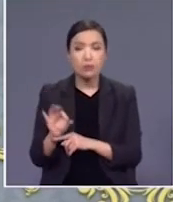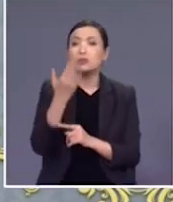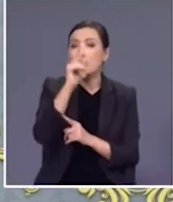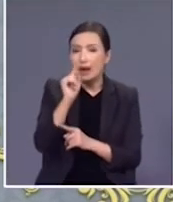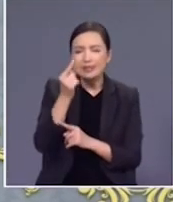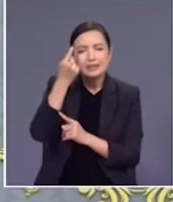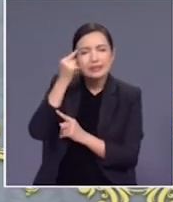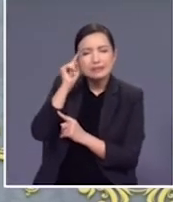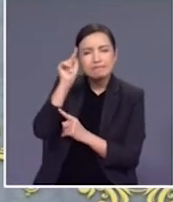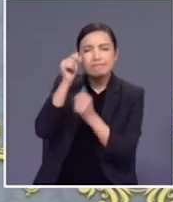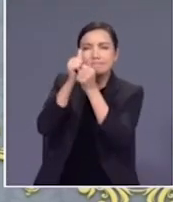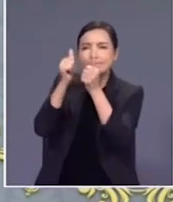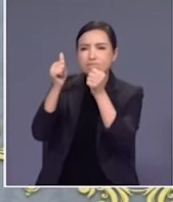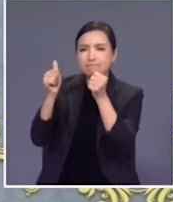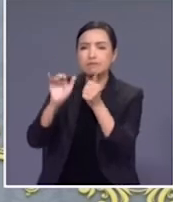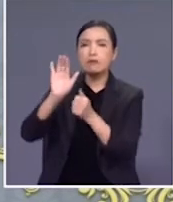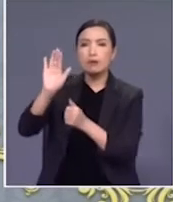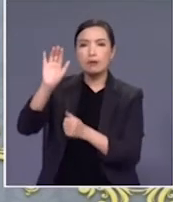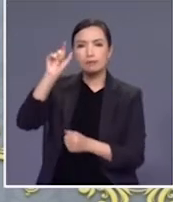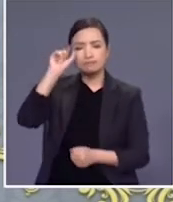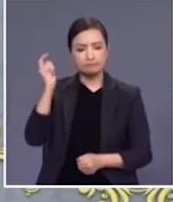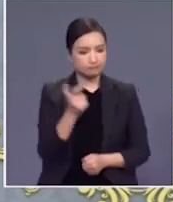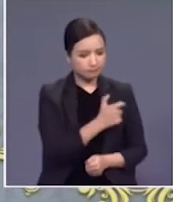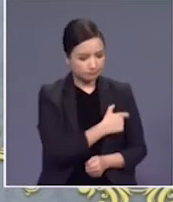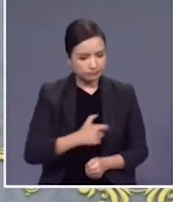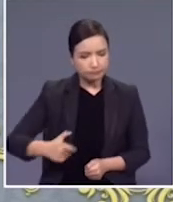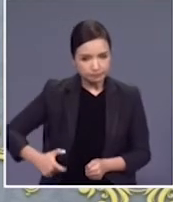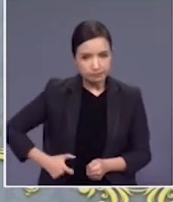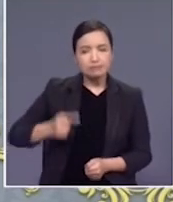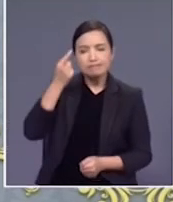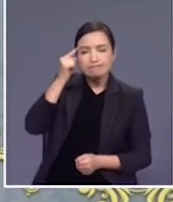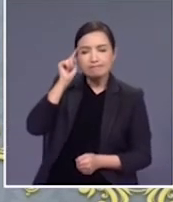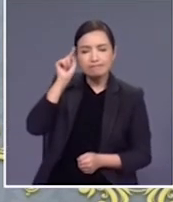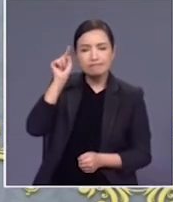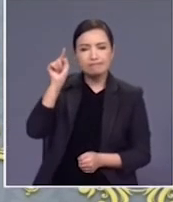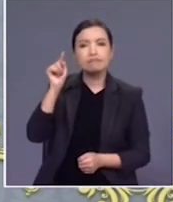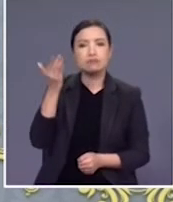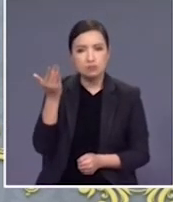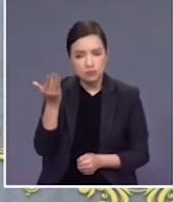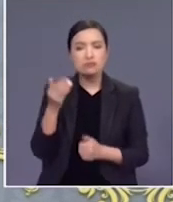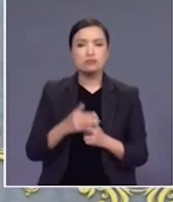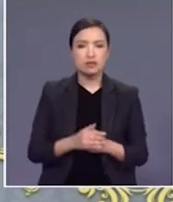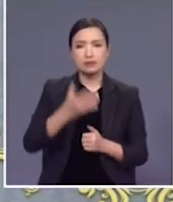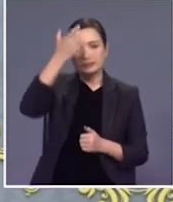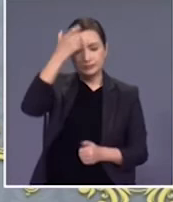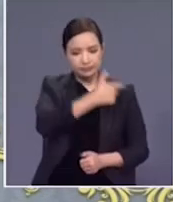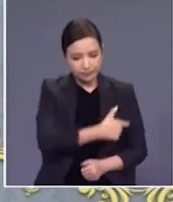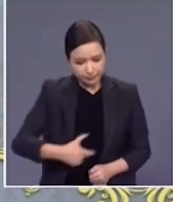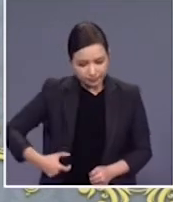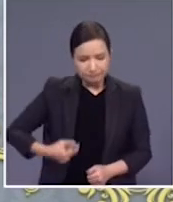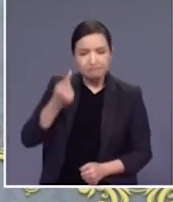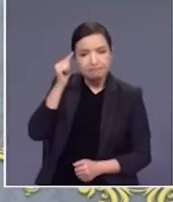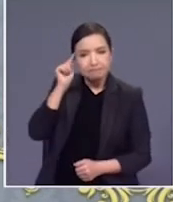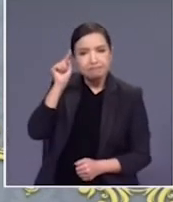ำลึกในพระมหากรุณาธิคุณของพระบาทสมเด็จพระปรมินทรมหาภูมิพลอดุลยเดชบรมนาถบพิตรและสมเด็จพระนางเจ้าสิริกิติ์พระบรมชินาถ